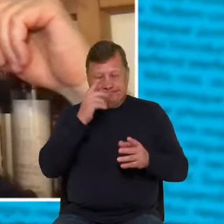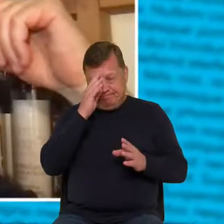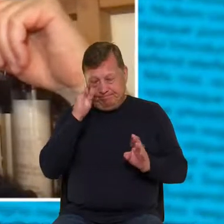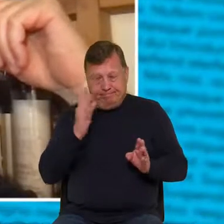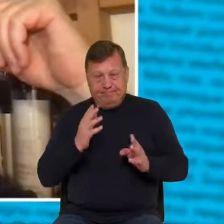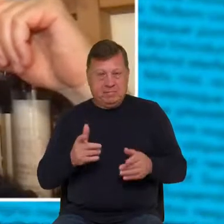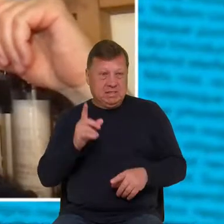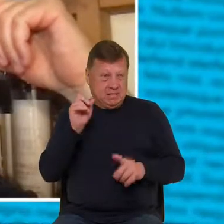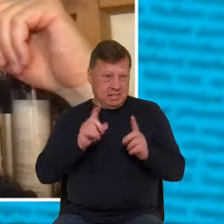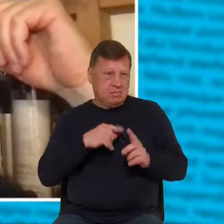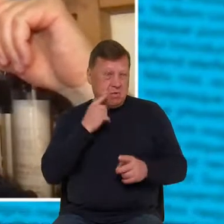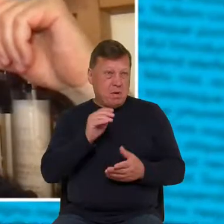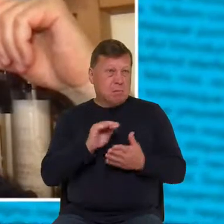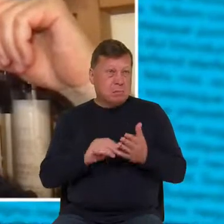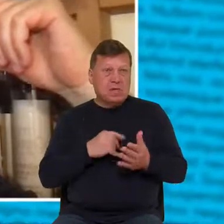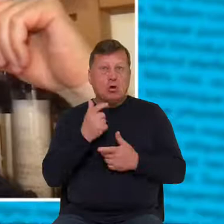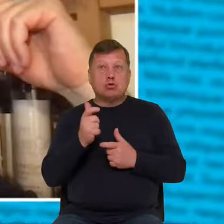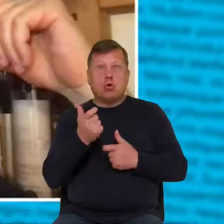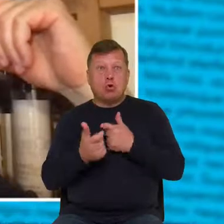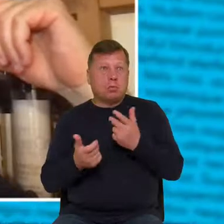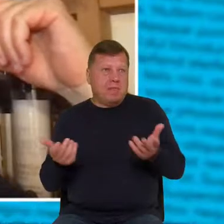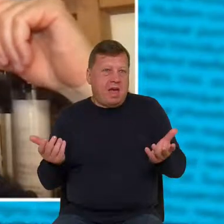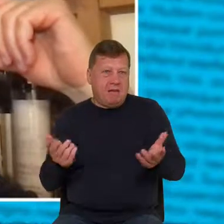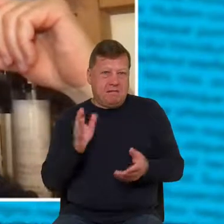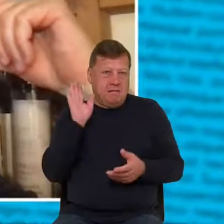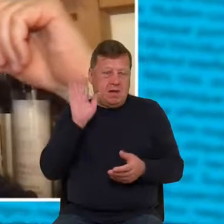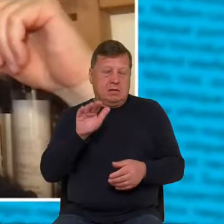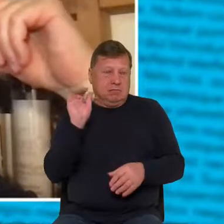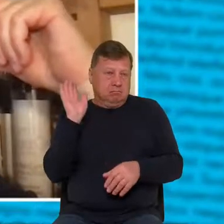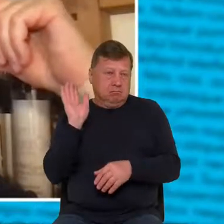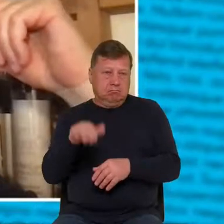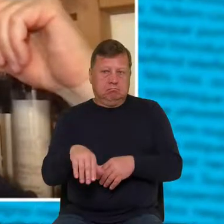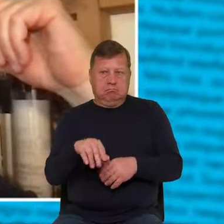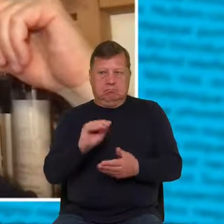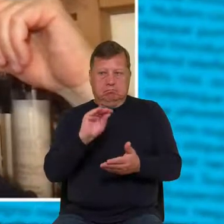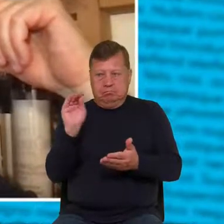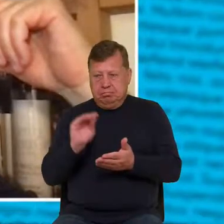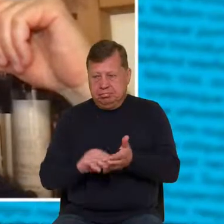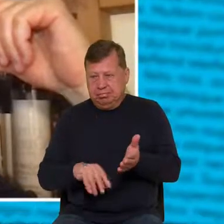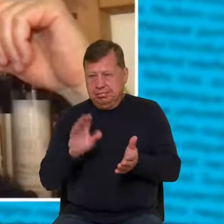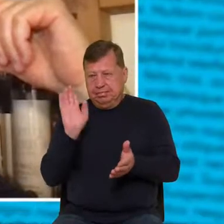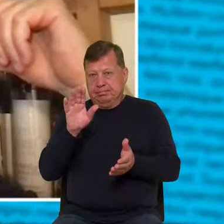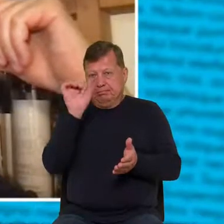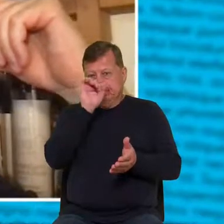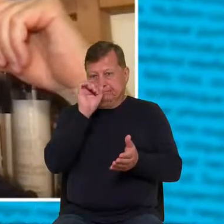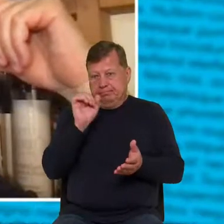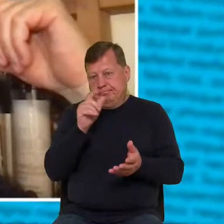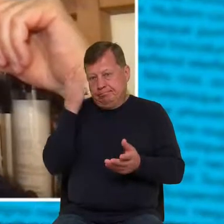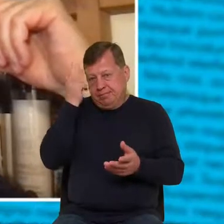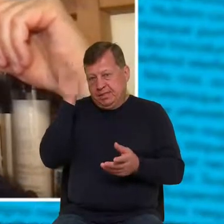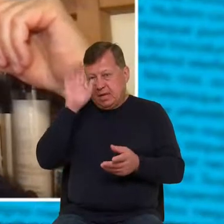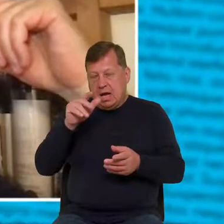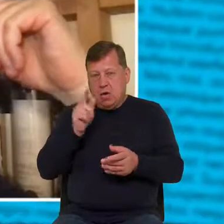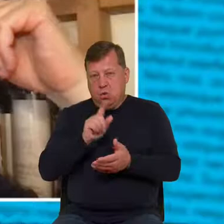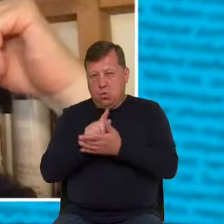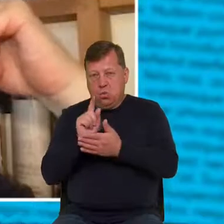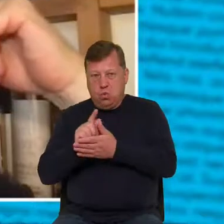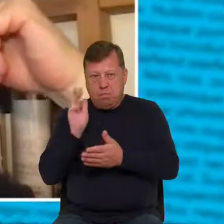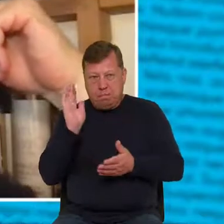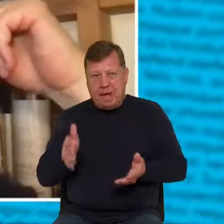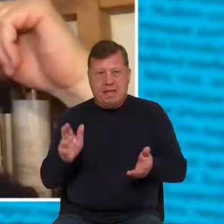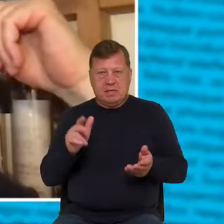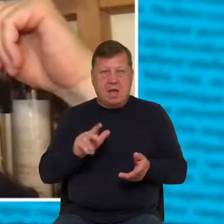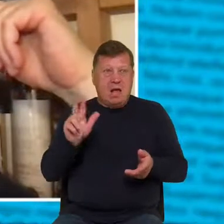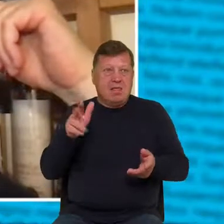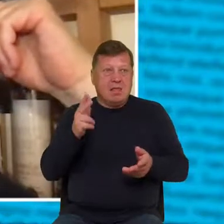wiemy, co robimy, prawdę powiedziawszy. Po prostu siadamy, piszemy, improwizujemy. Mamy nadzieję, że się uda, ale nigdy nie wiemy.